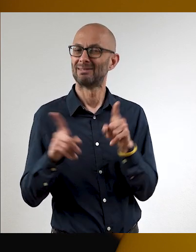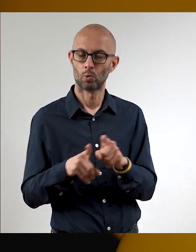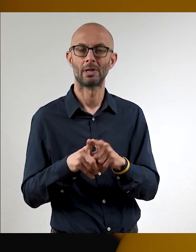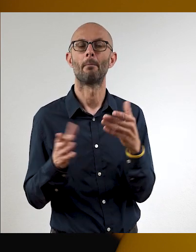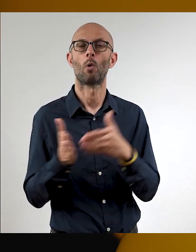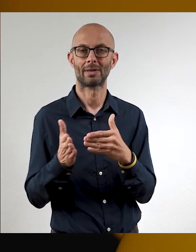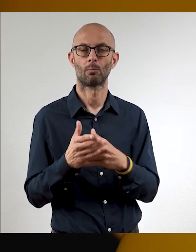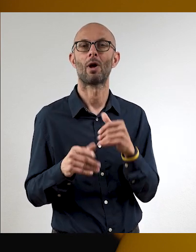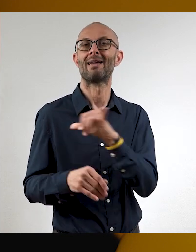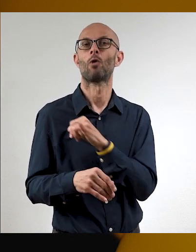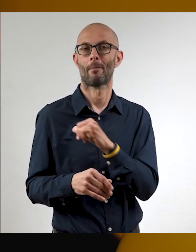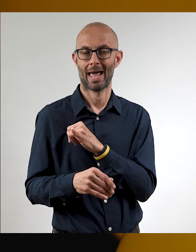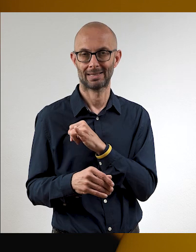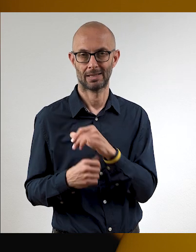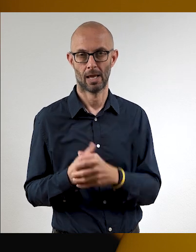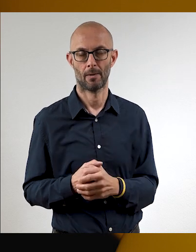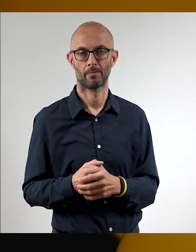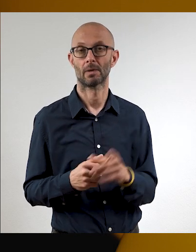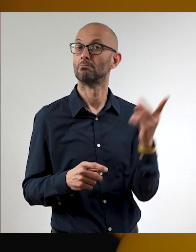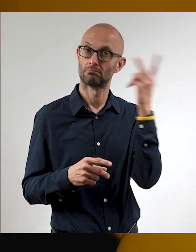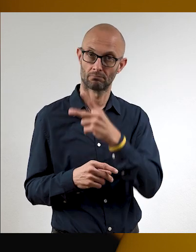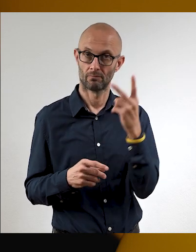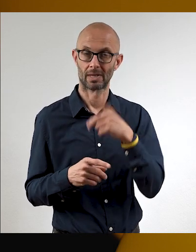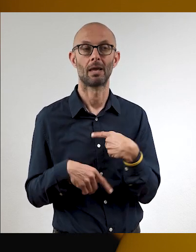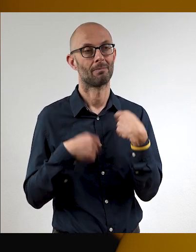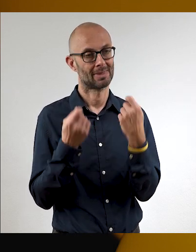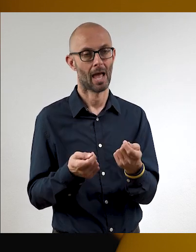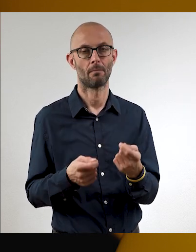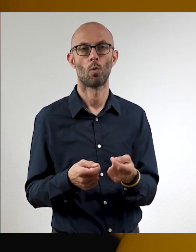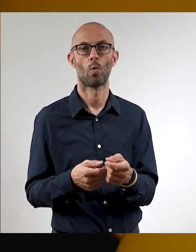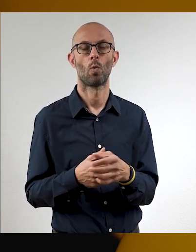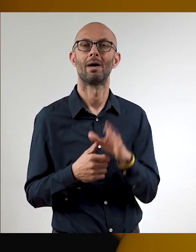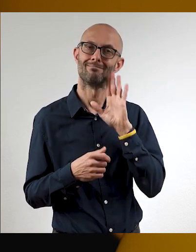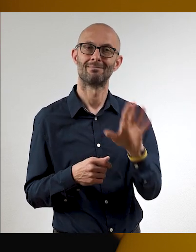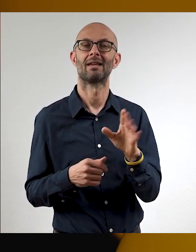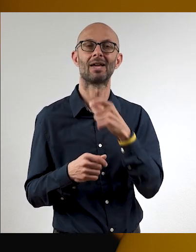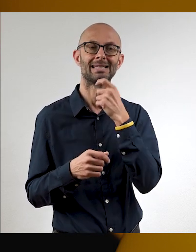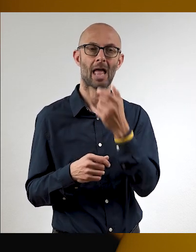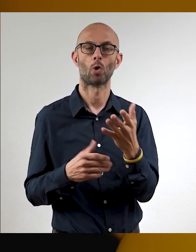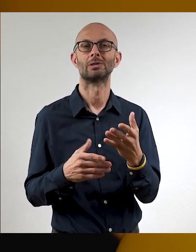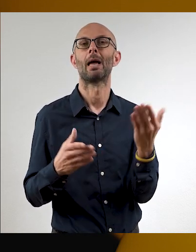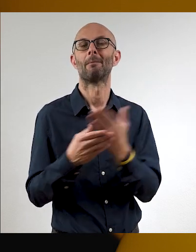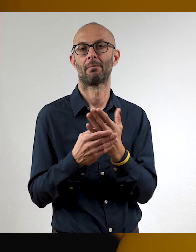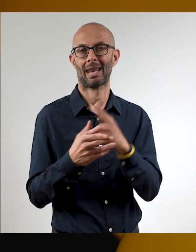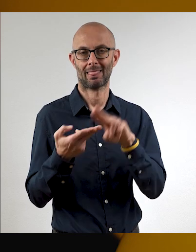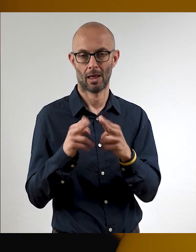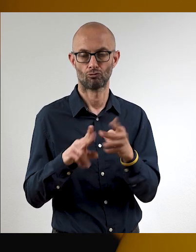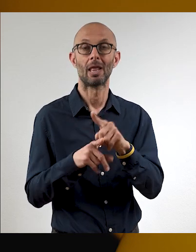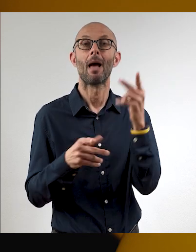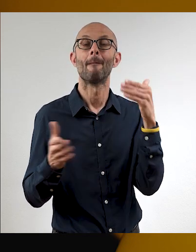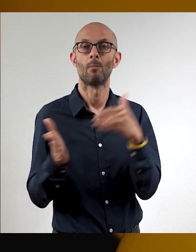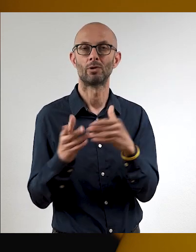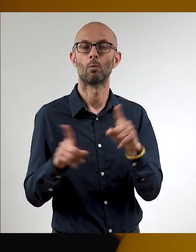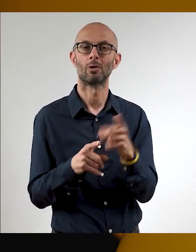tako potrebujejo informacije, seveda jim damo na njihovi starosti primeren način in